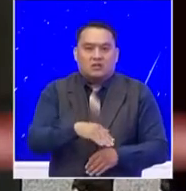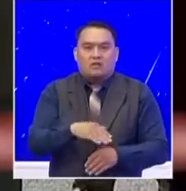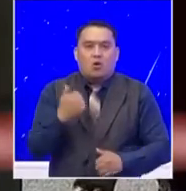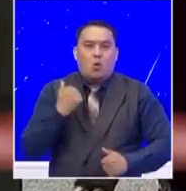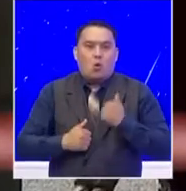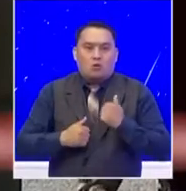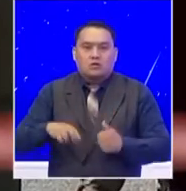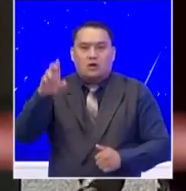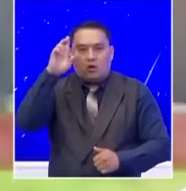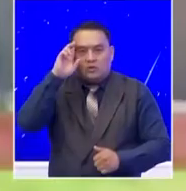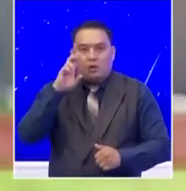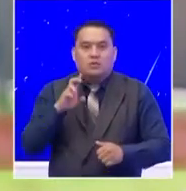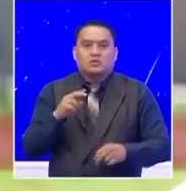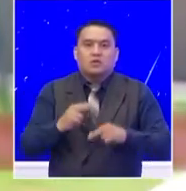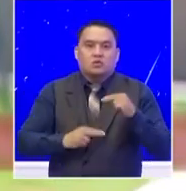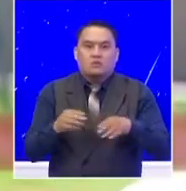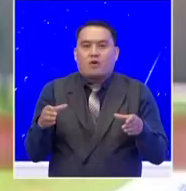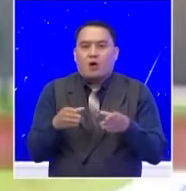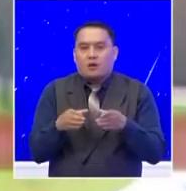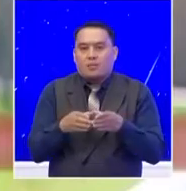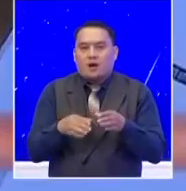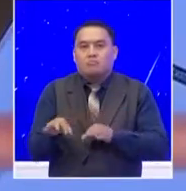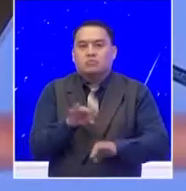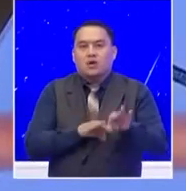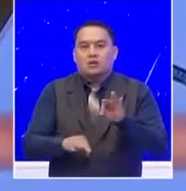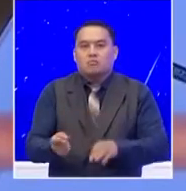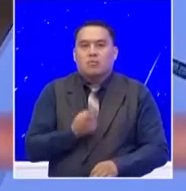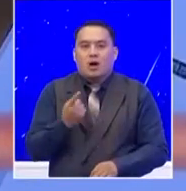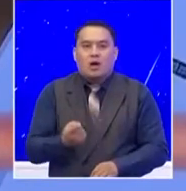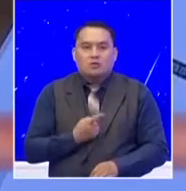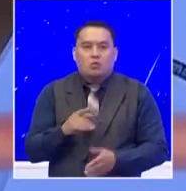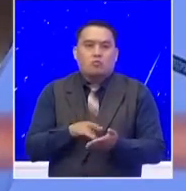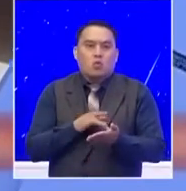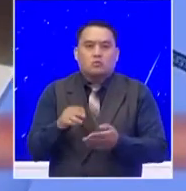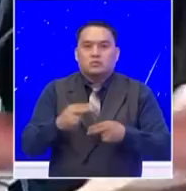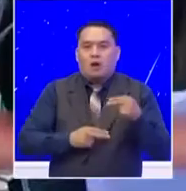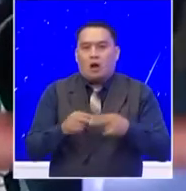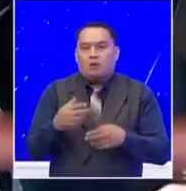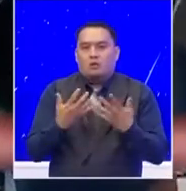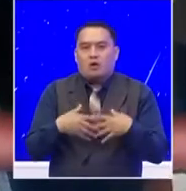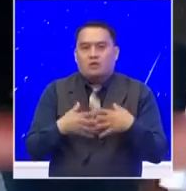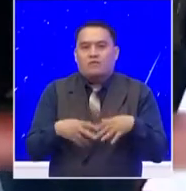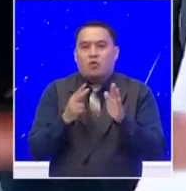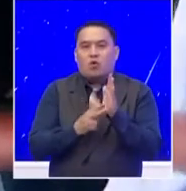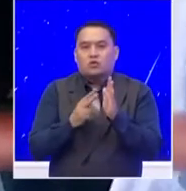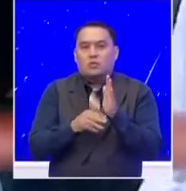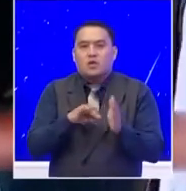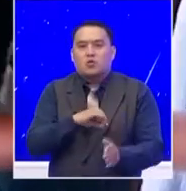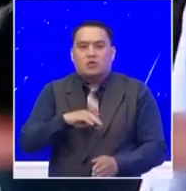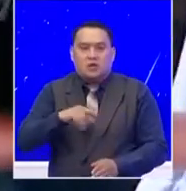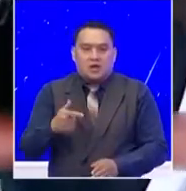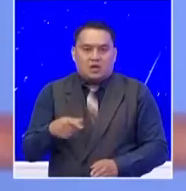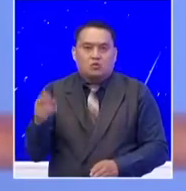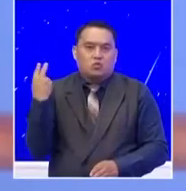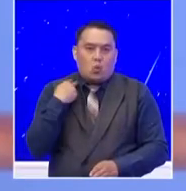гордость страны и головная боль застройщиков. Прорабы, мастера участков, бухгалтеры и строители насчитали больше 80 миллионов